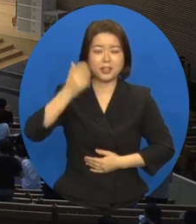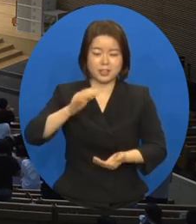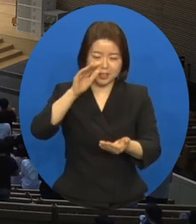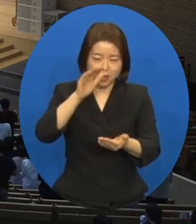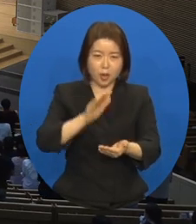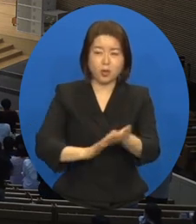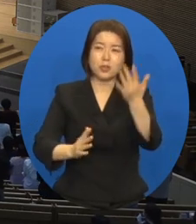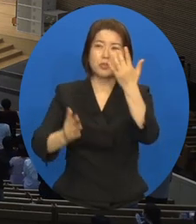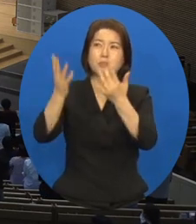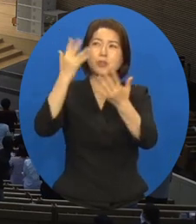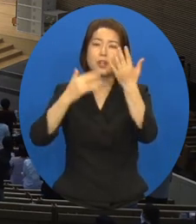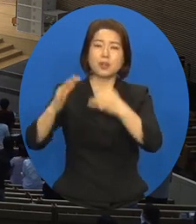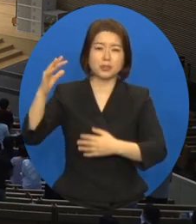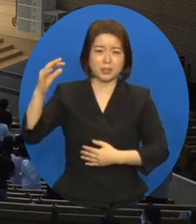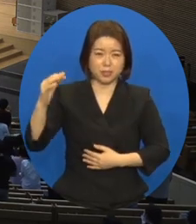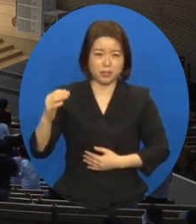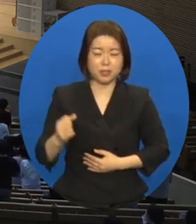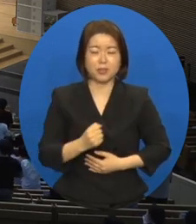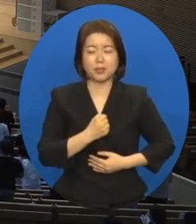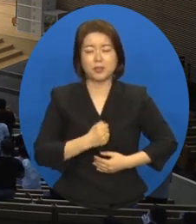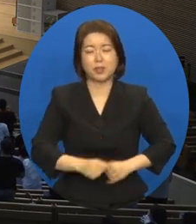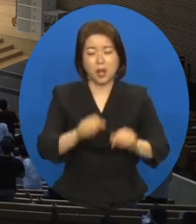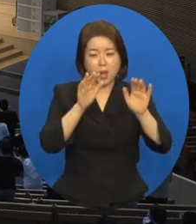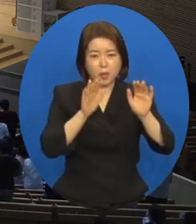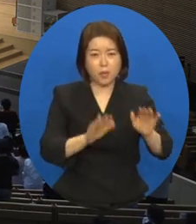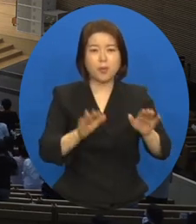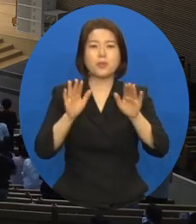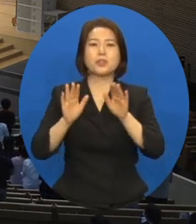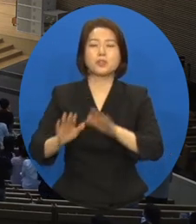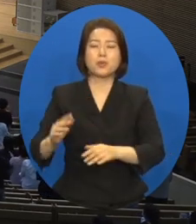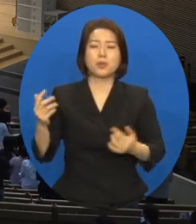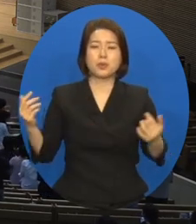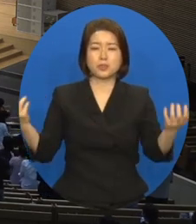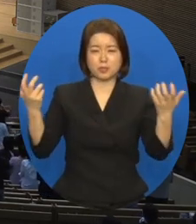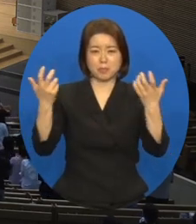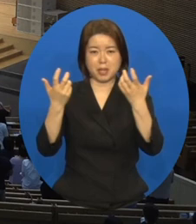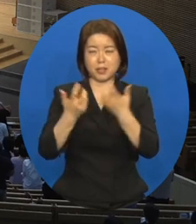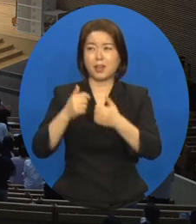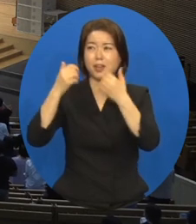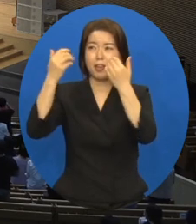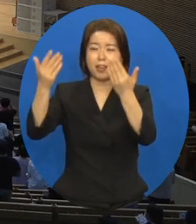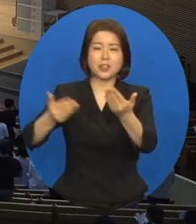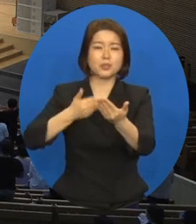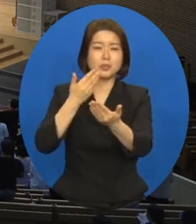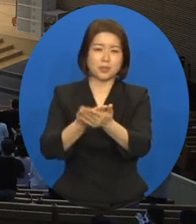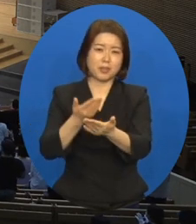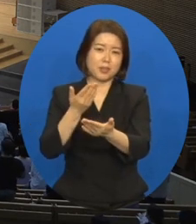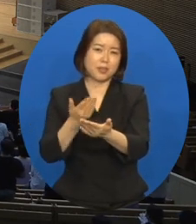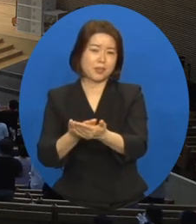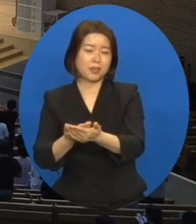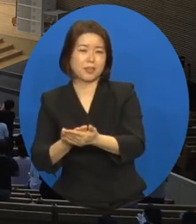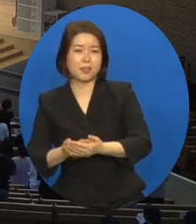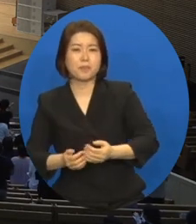성령의 뜨거운 불길로서 오늘도 충만케